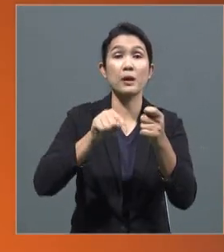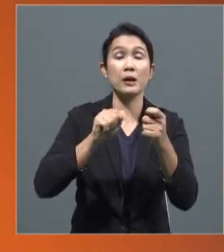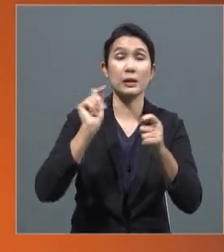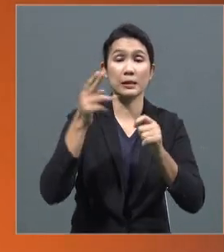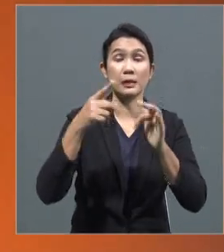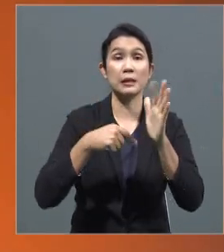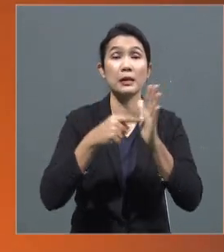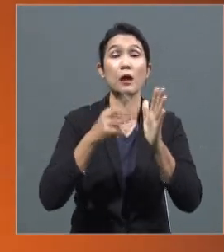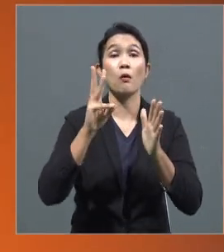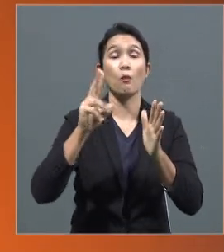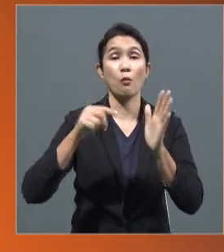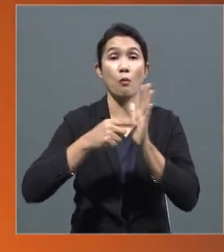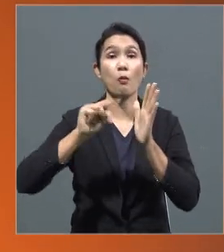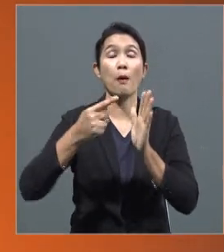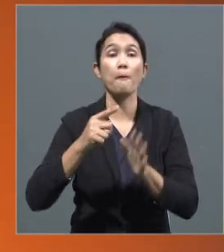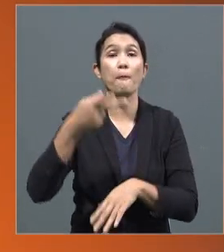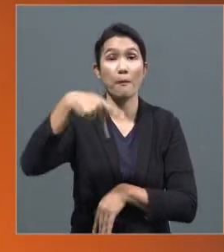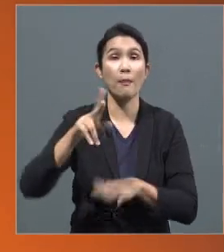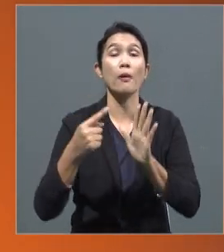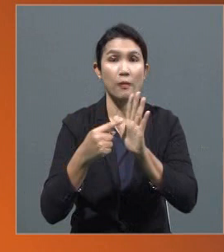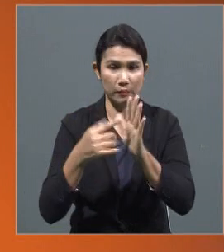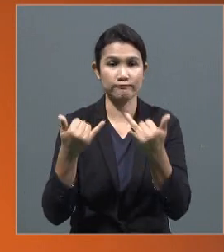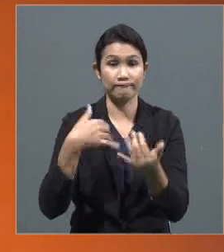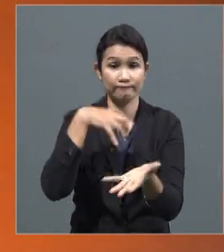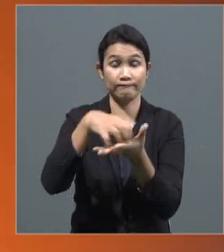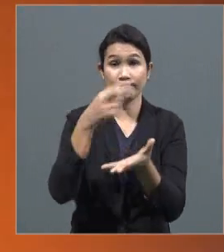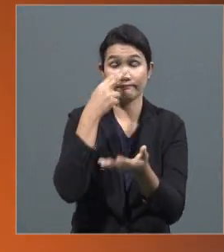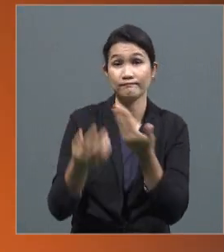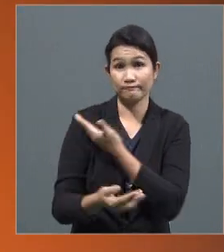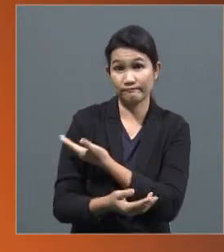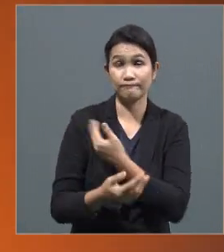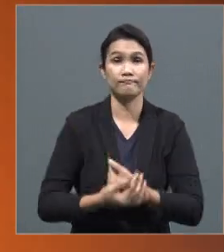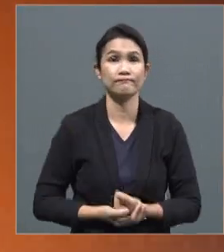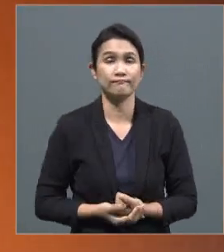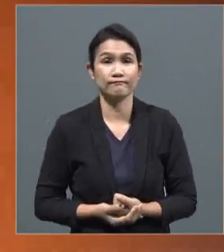วิกฤตในเรื่องของระดับน้ำในแม่น้ำน่านด้วยนะคะอะไรไปฟังเสียงท่านกันค่ะ